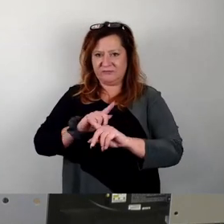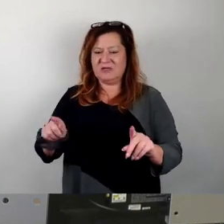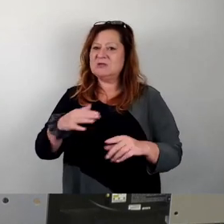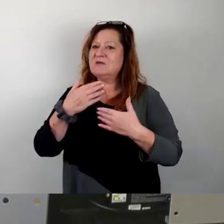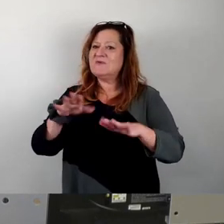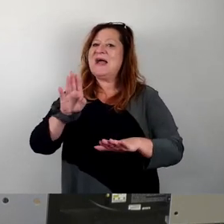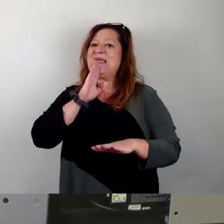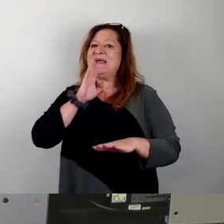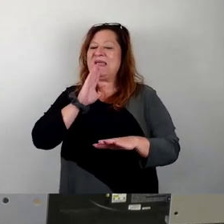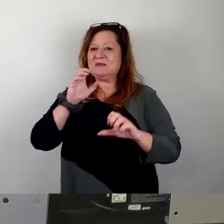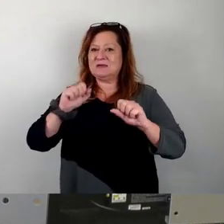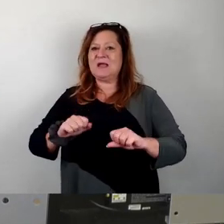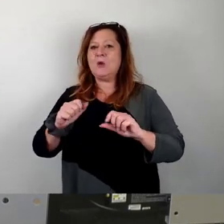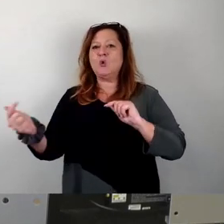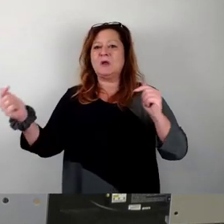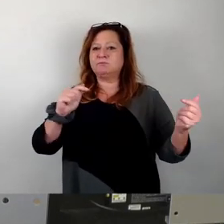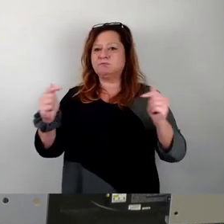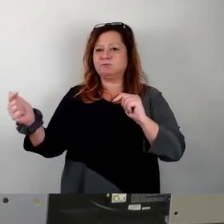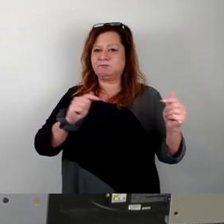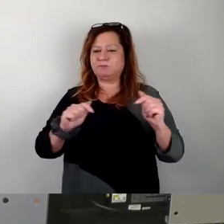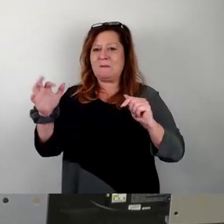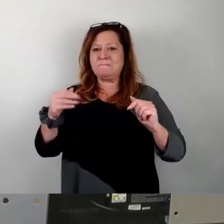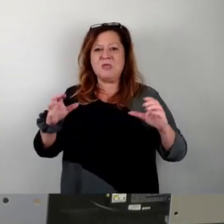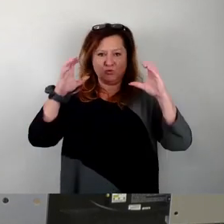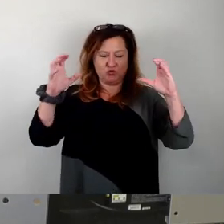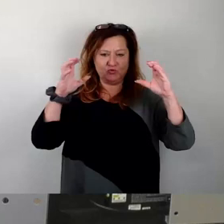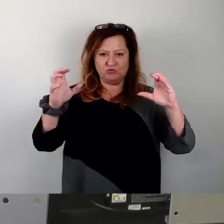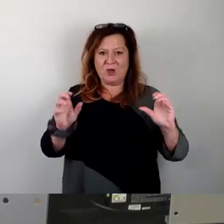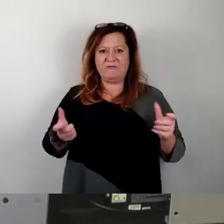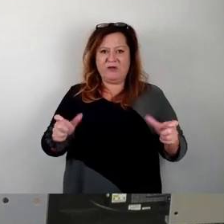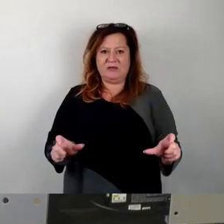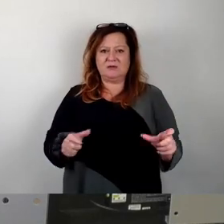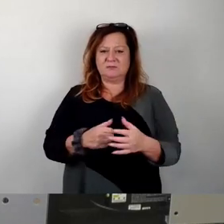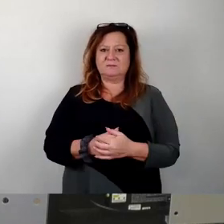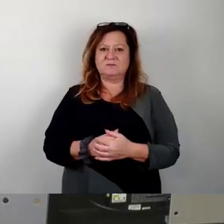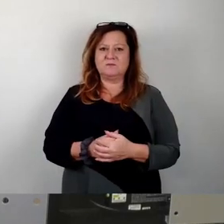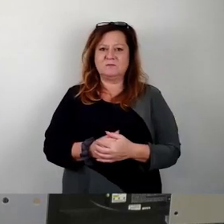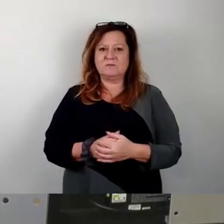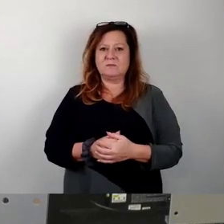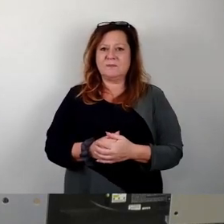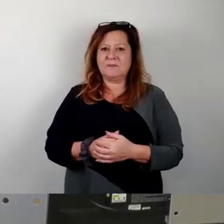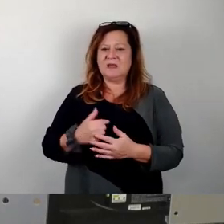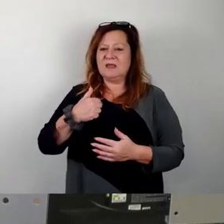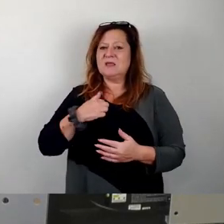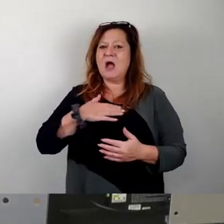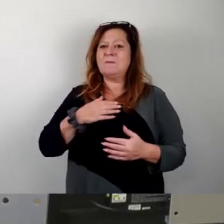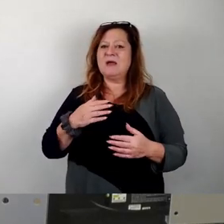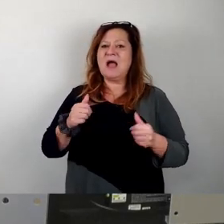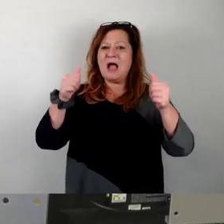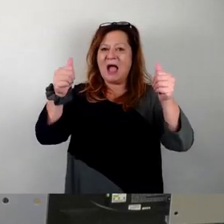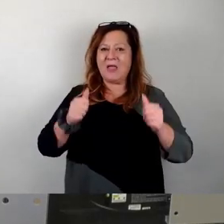mit ihrem Publikum zu hindern oder sie für Meinungsäußerung solchen Attacken auszusetzen. Ich habe den Antrag nochmal komplett vorgelesen, da der